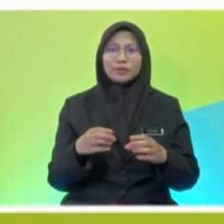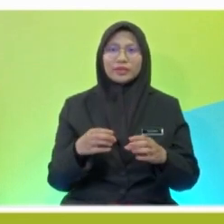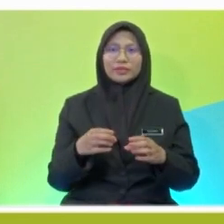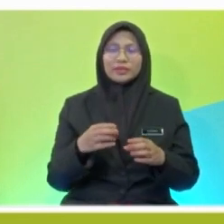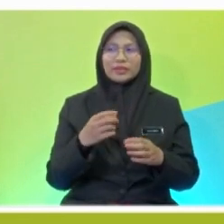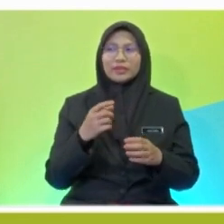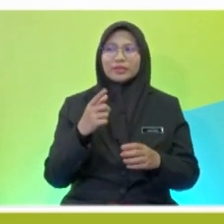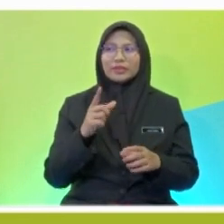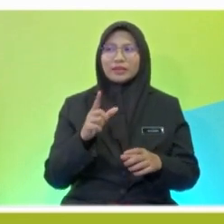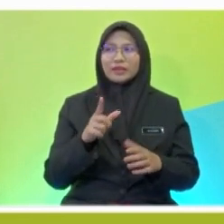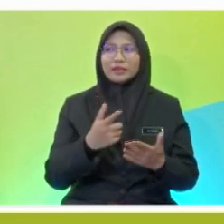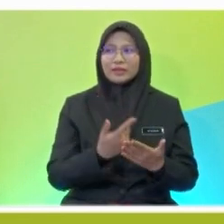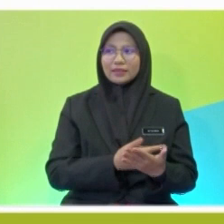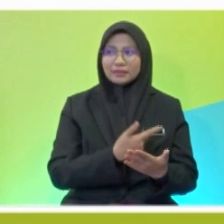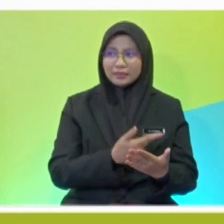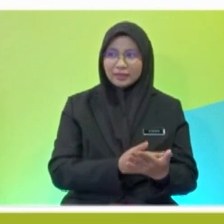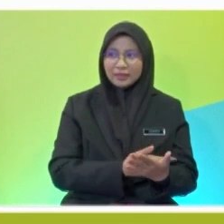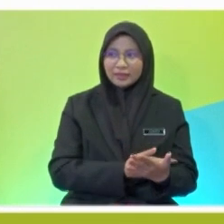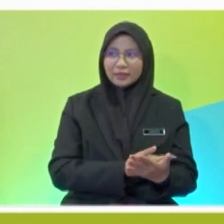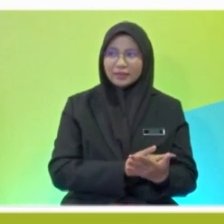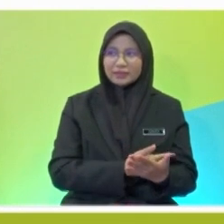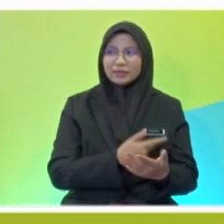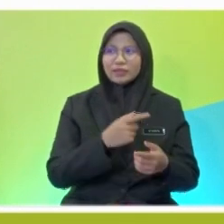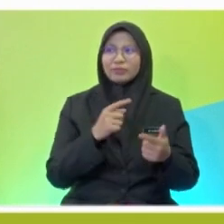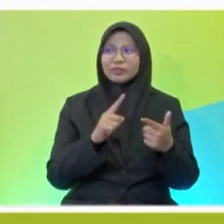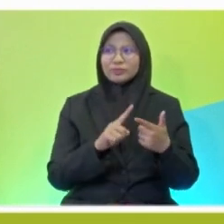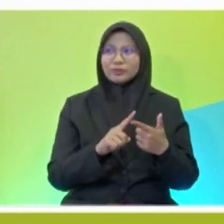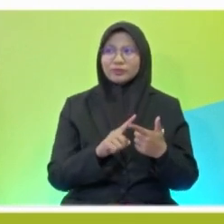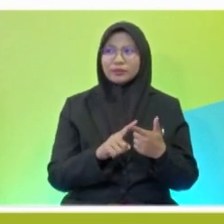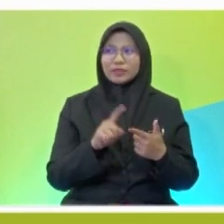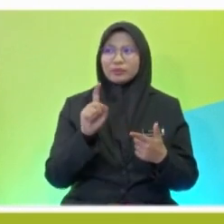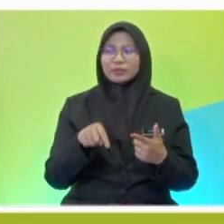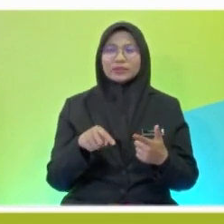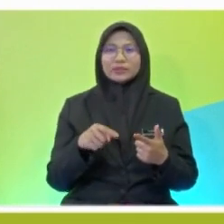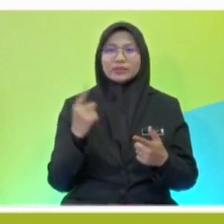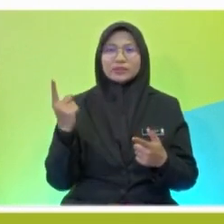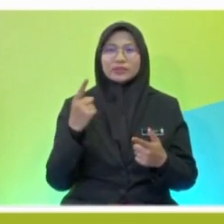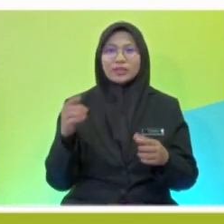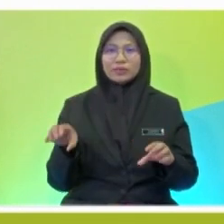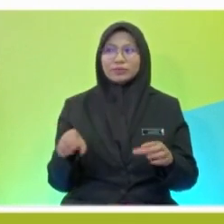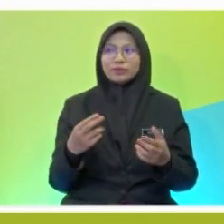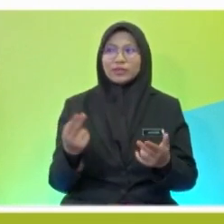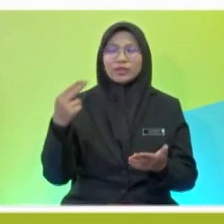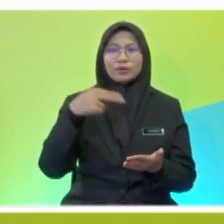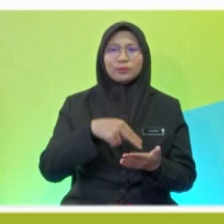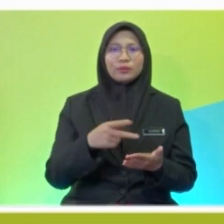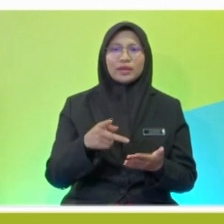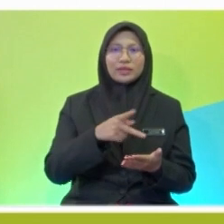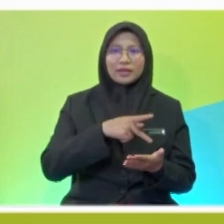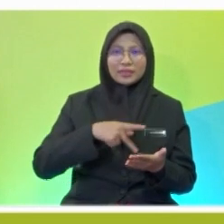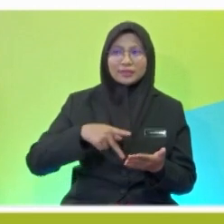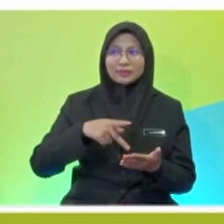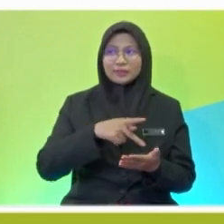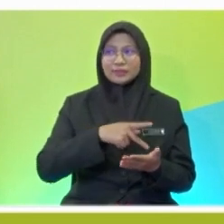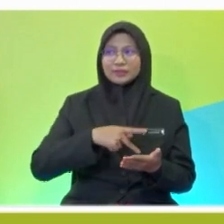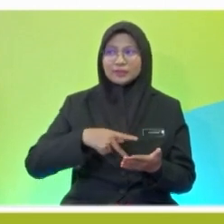setiap langkah kerja rontology ini mengandung Amali kompetensi yang telah memberi kepelajari yang mengandung langkah kerja